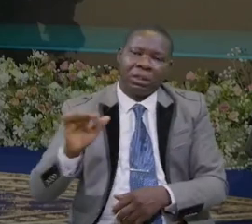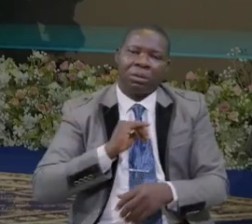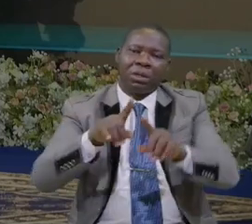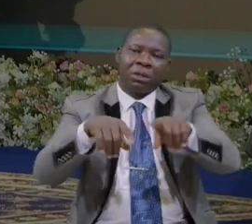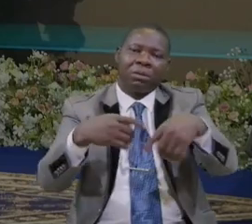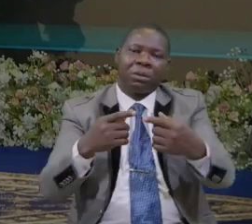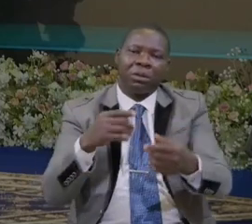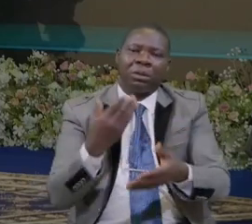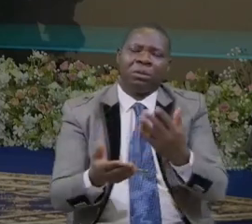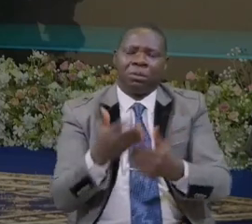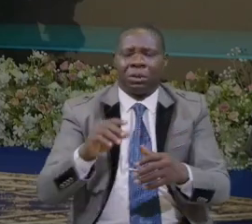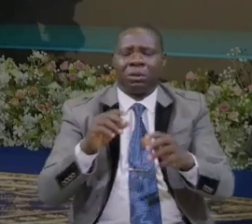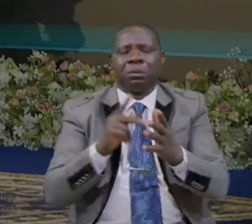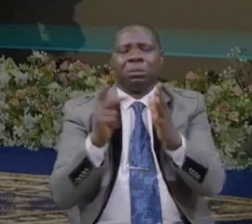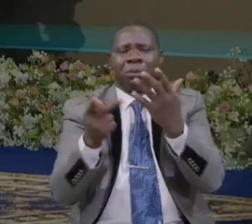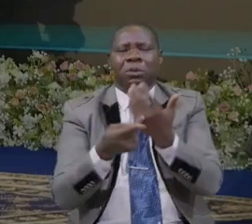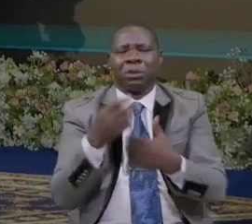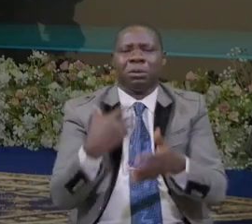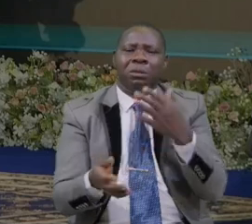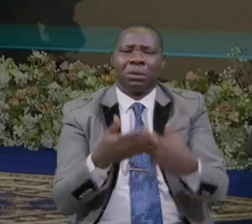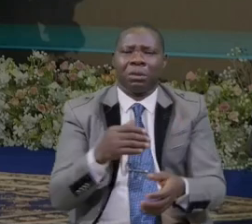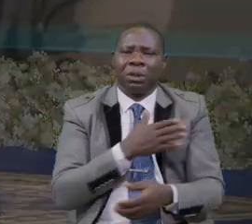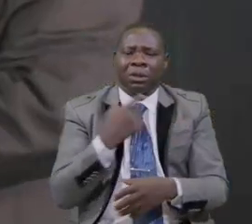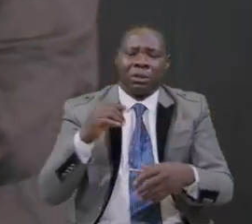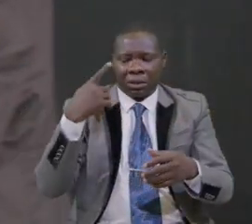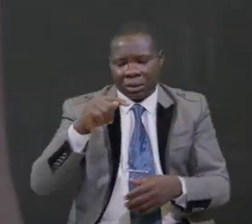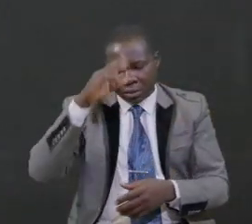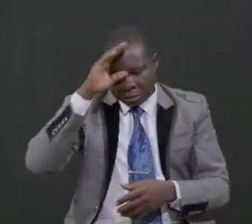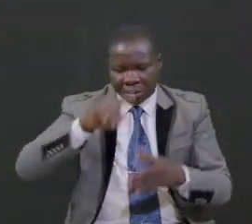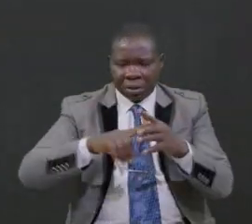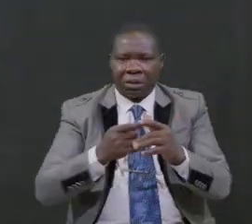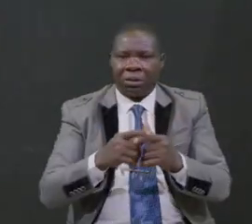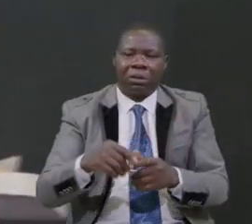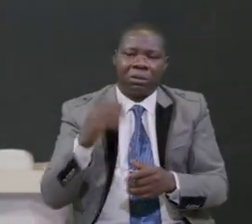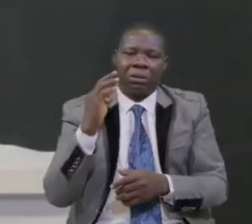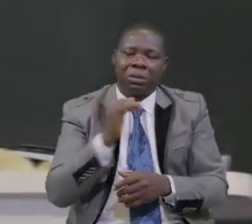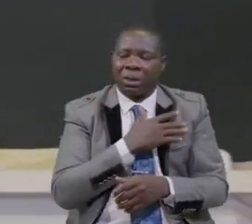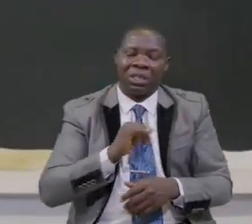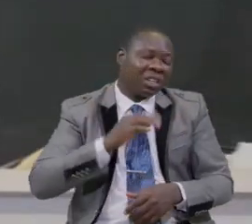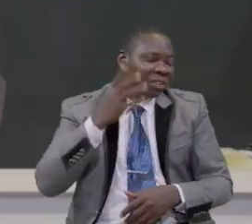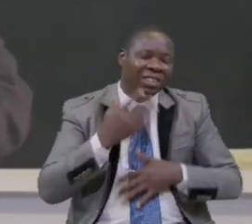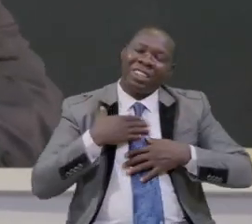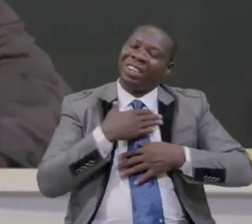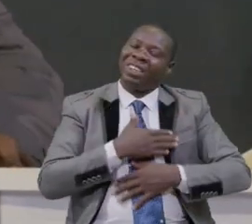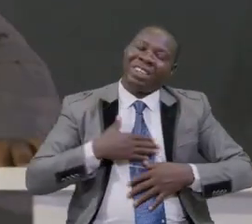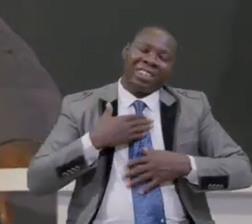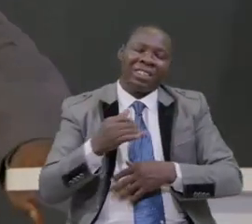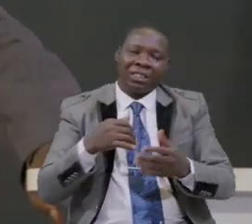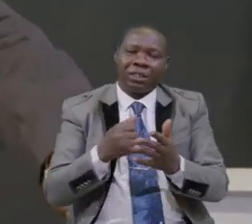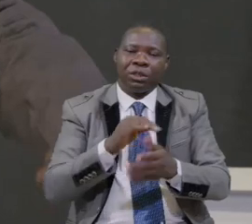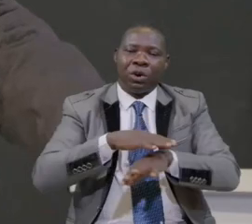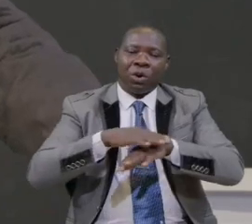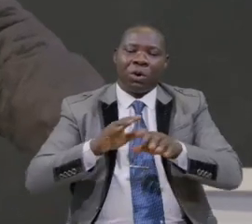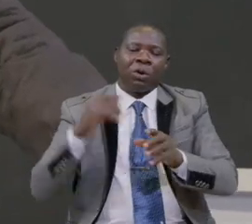j'étais allé à une croisade et l'homme, il a commencé à prêcher. Et comme il aime le faire, jusqu'à ce qu'il ouvre la bouche, et